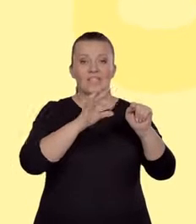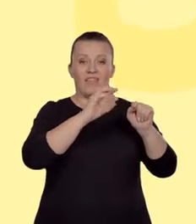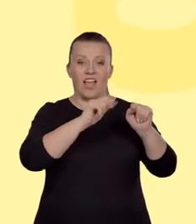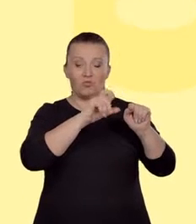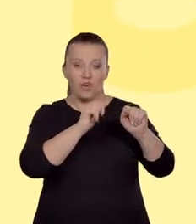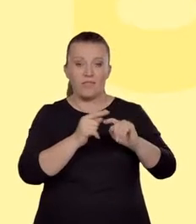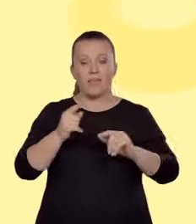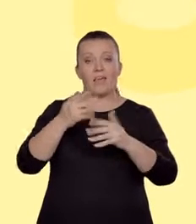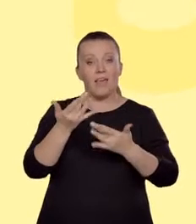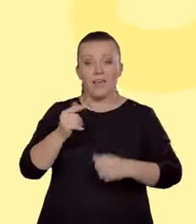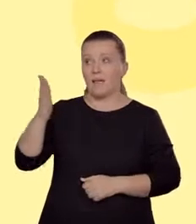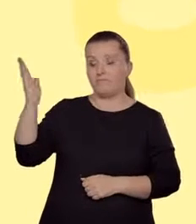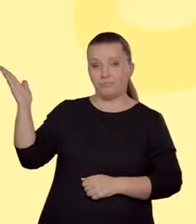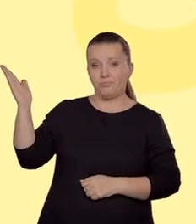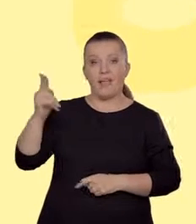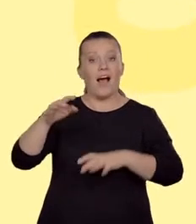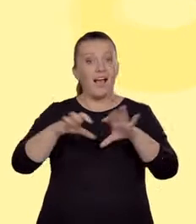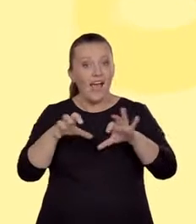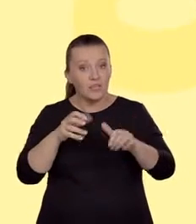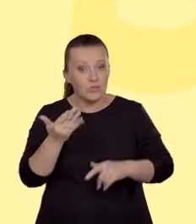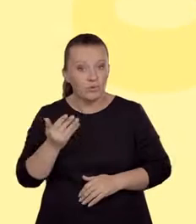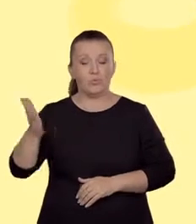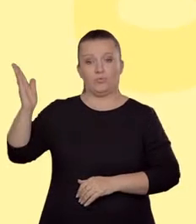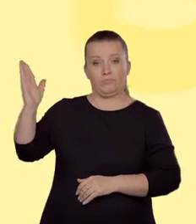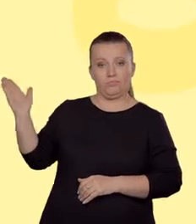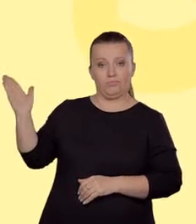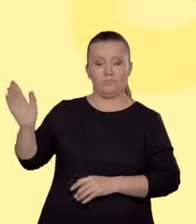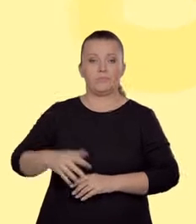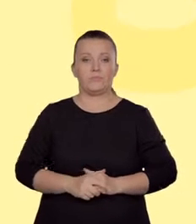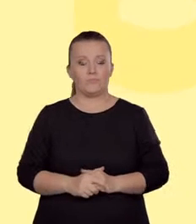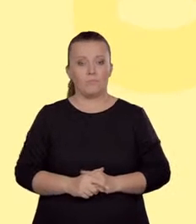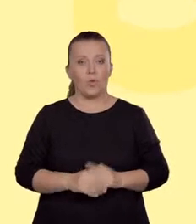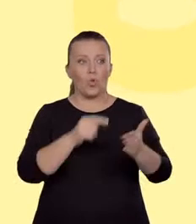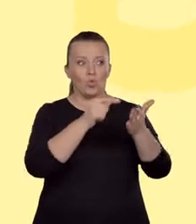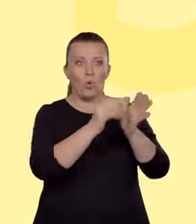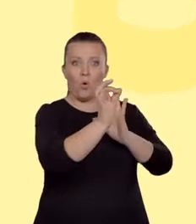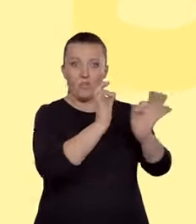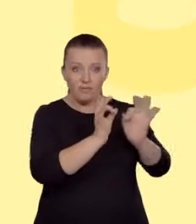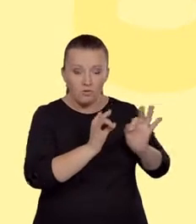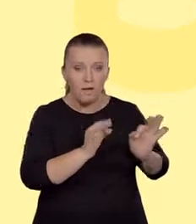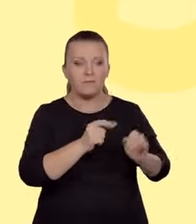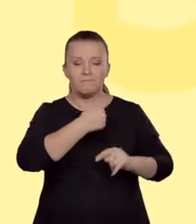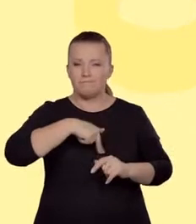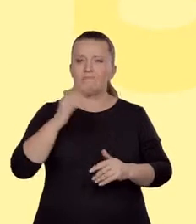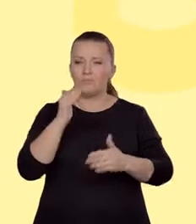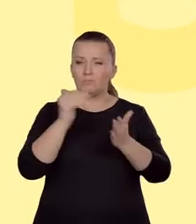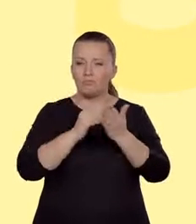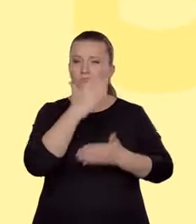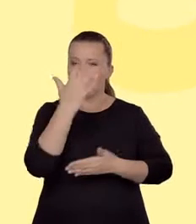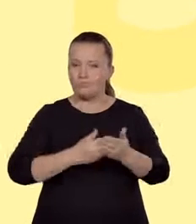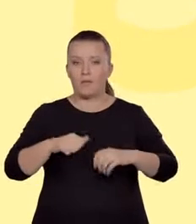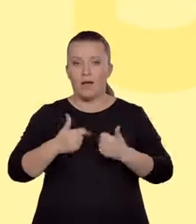masowych oraz gęstość wynoszącą 1 g na centymetr sześcienny. Są to dane, z których będziemy korzystać,